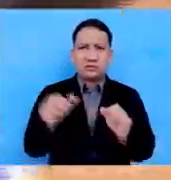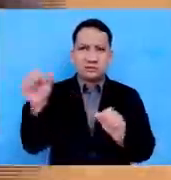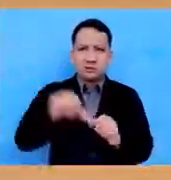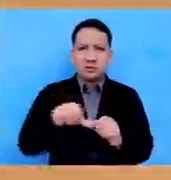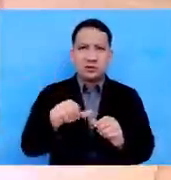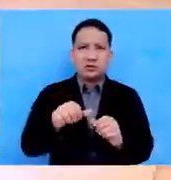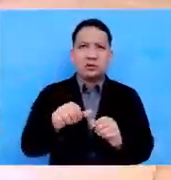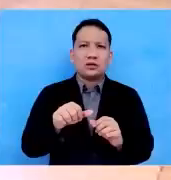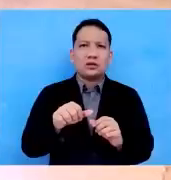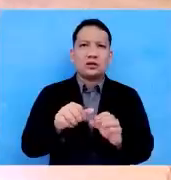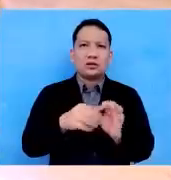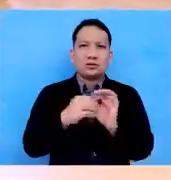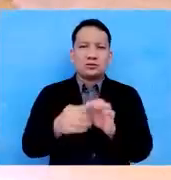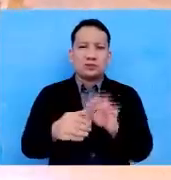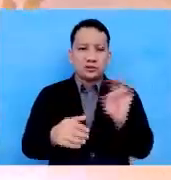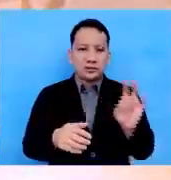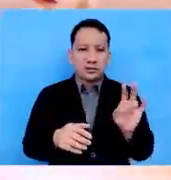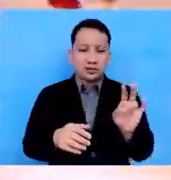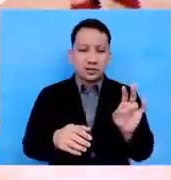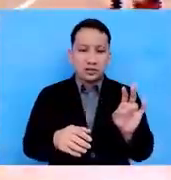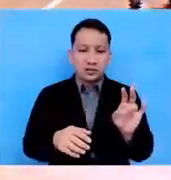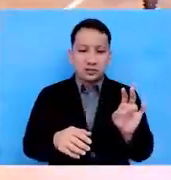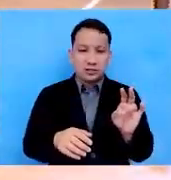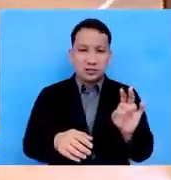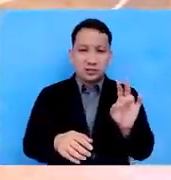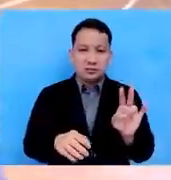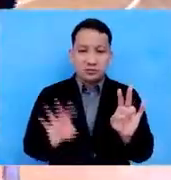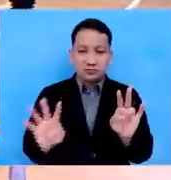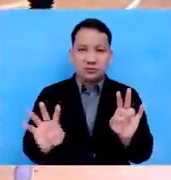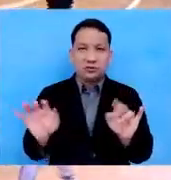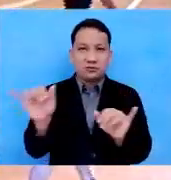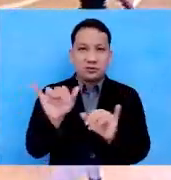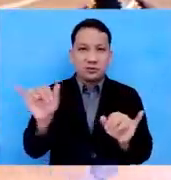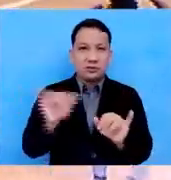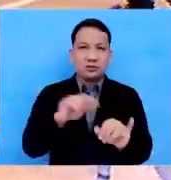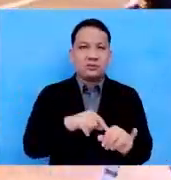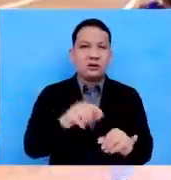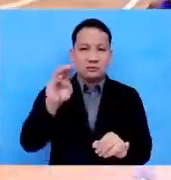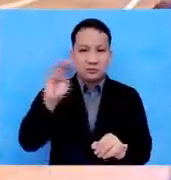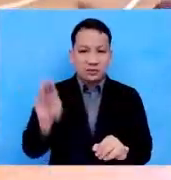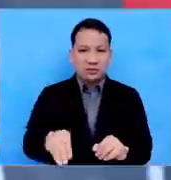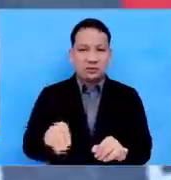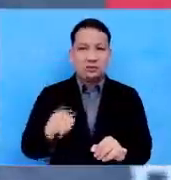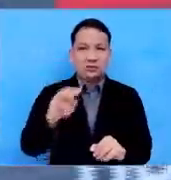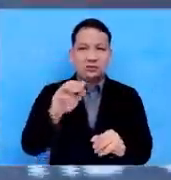ng may 7-4 record ang NLEX. Kaparehas lang nila ang Meralco at Magnolia